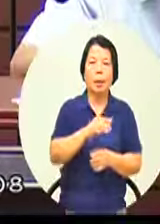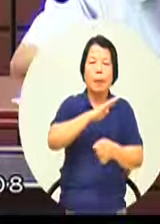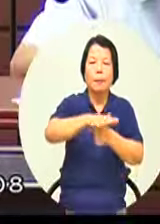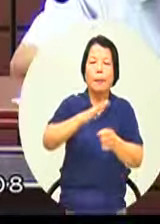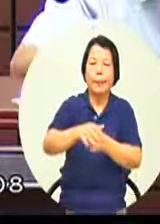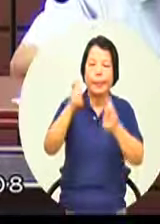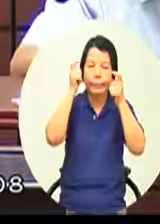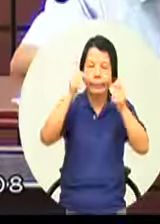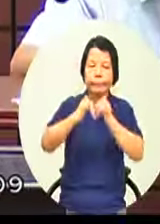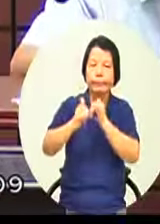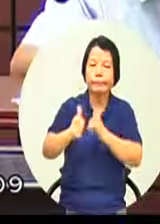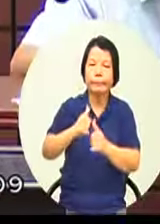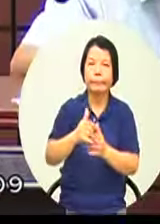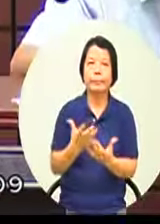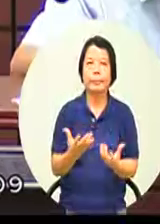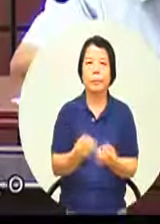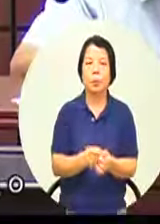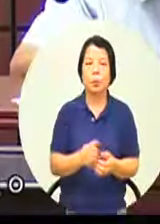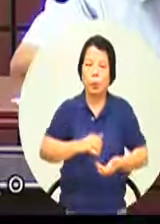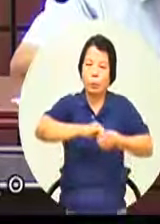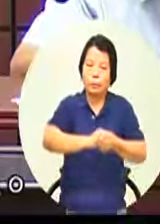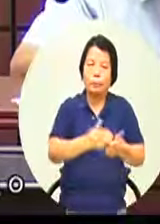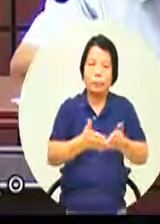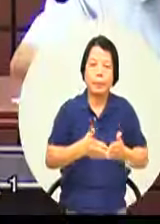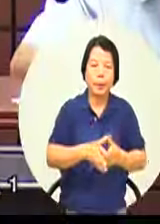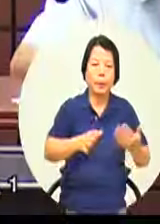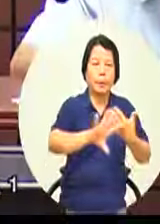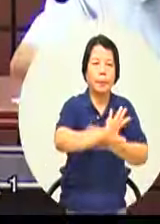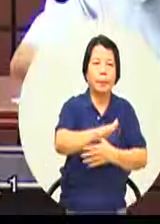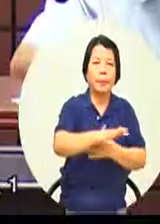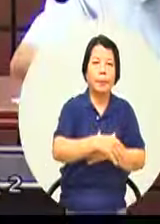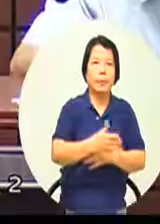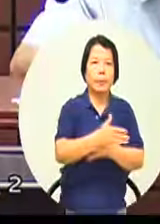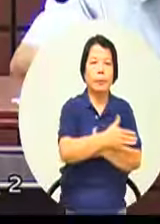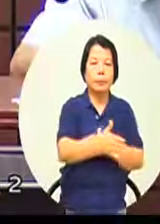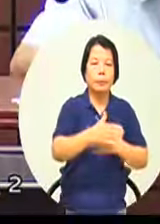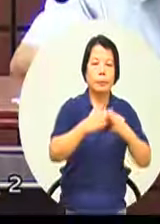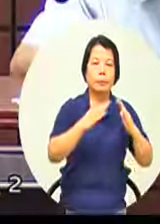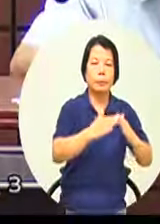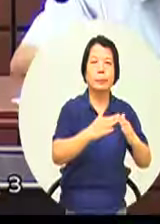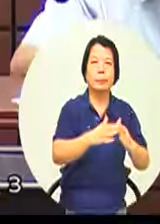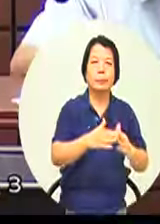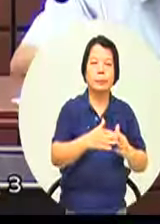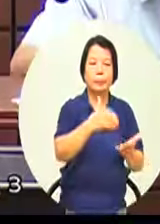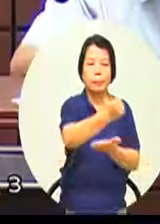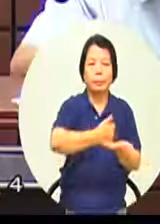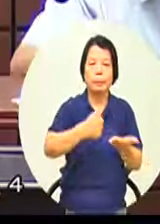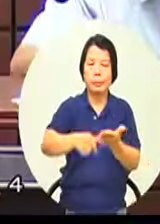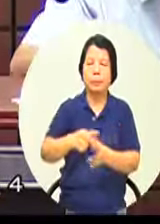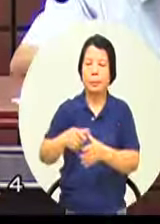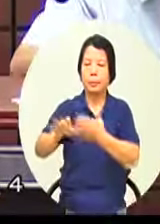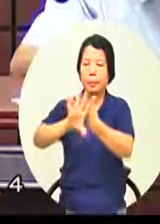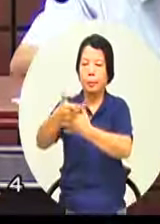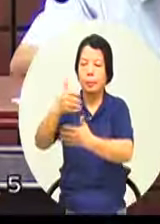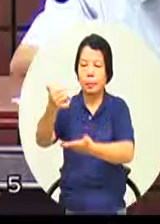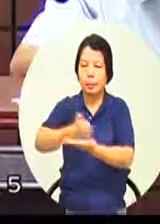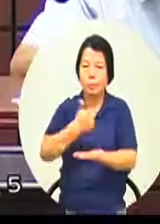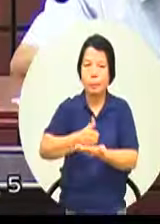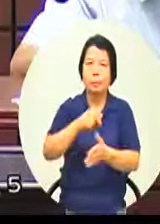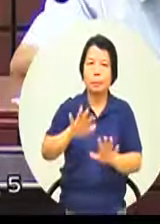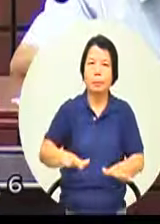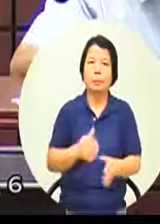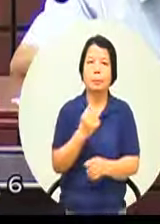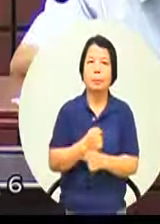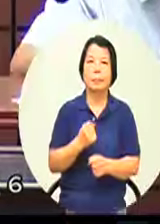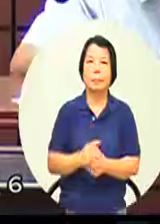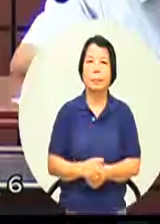民朋友，那我必须要仰赖其他县市的进口的同时，那我现在能够做的、就是、 我们有没有，局